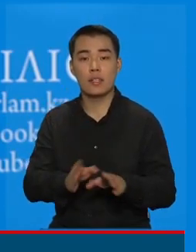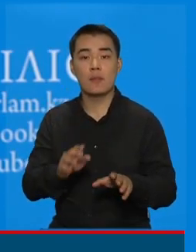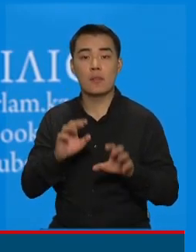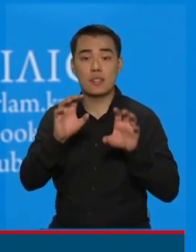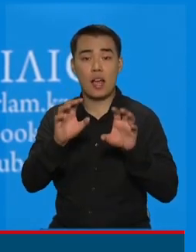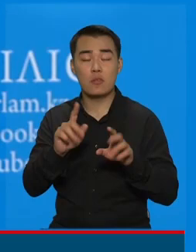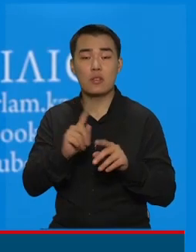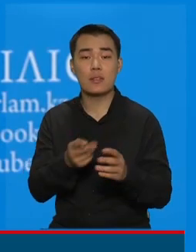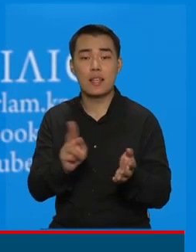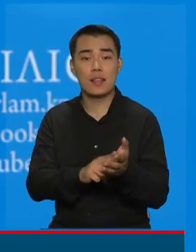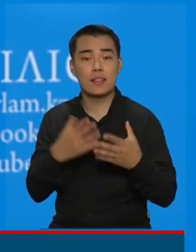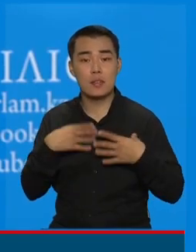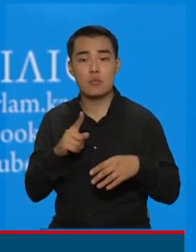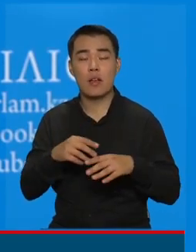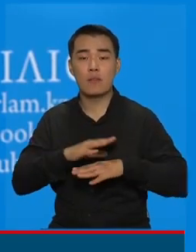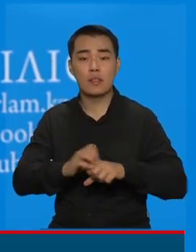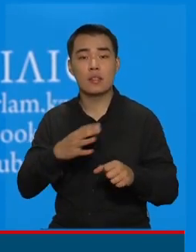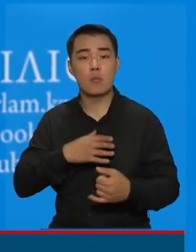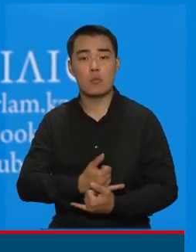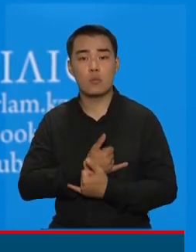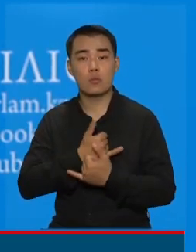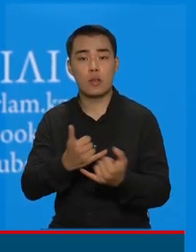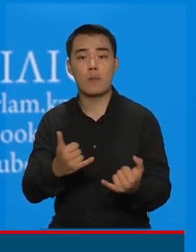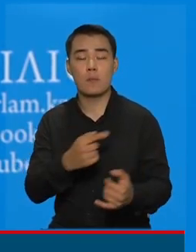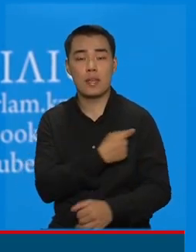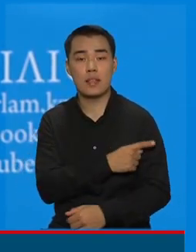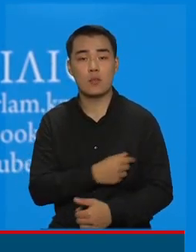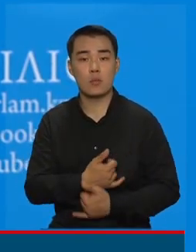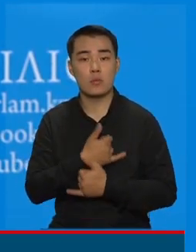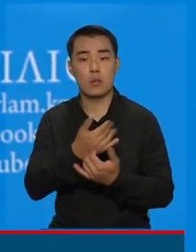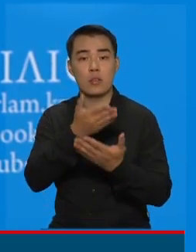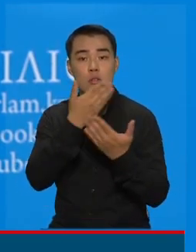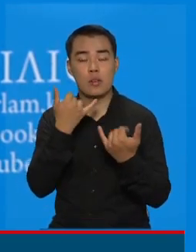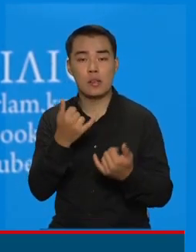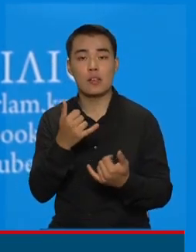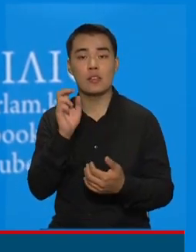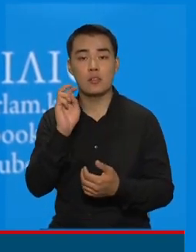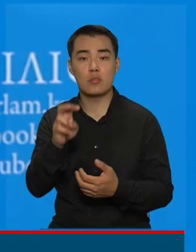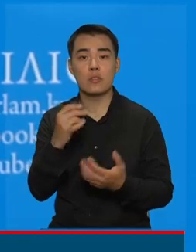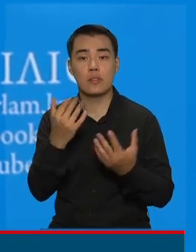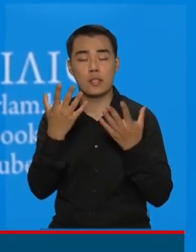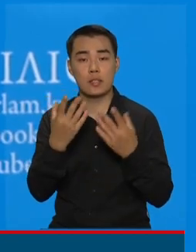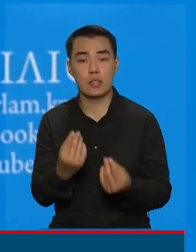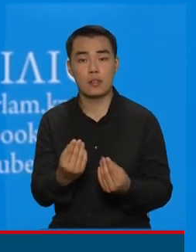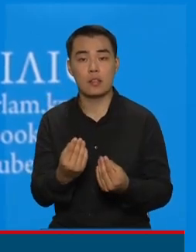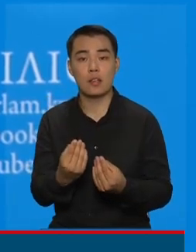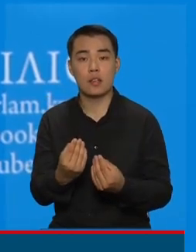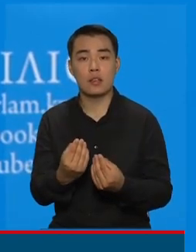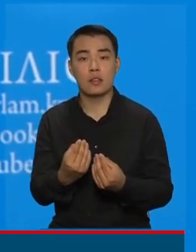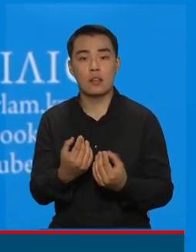они не охвачены полностью услугами, медицинскими услугами. Поэтому идут на сегодняшний день